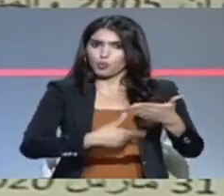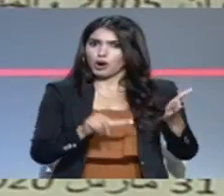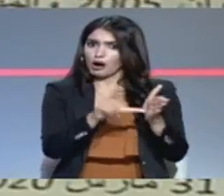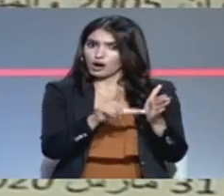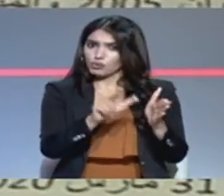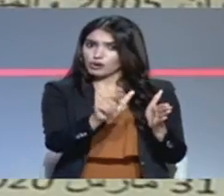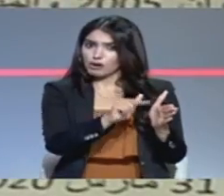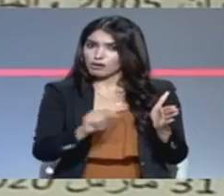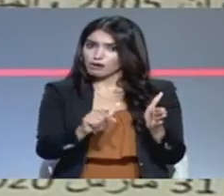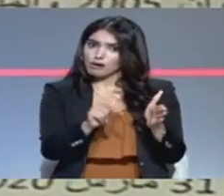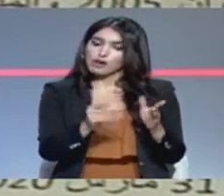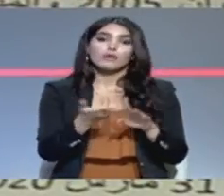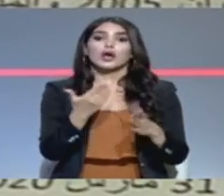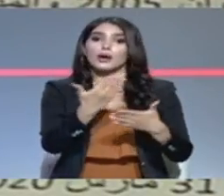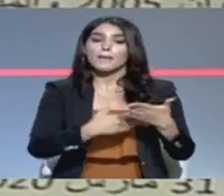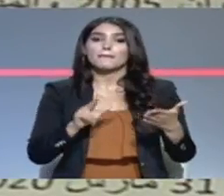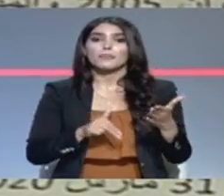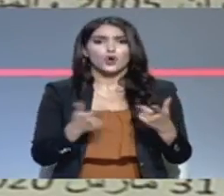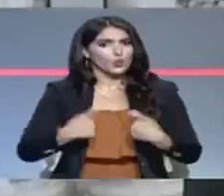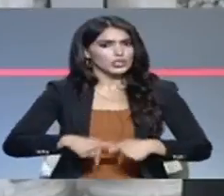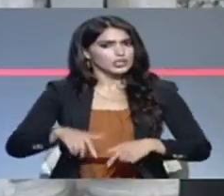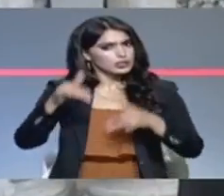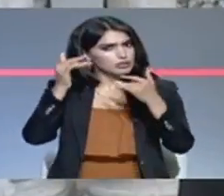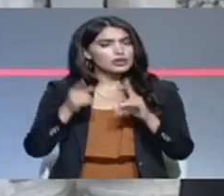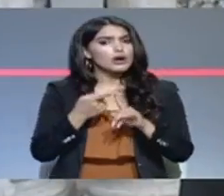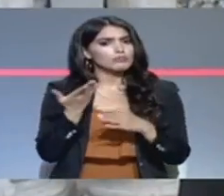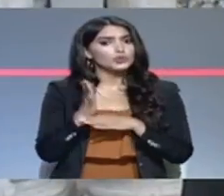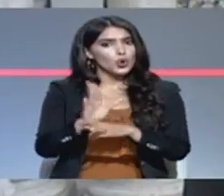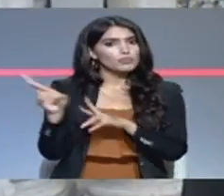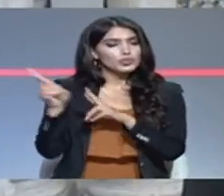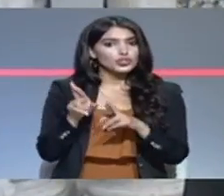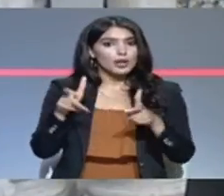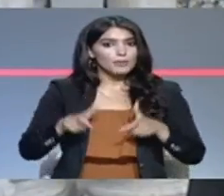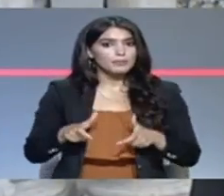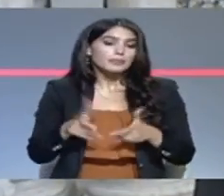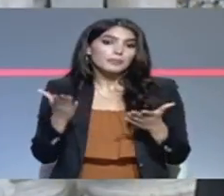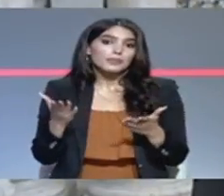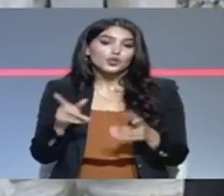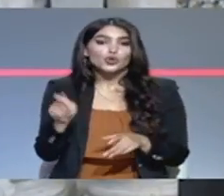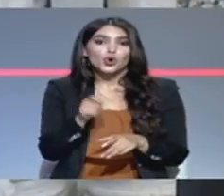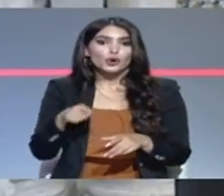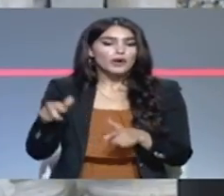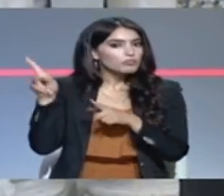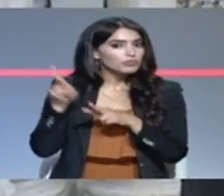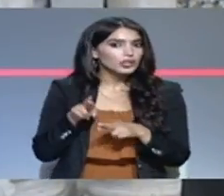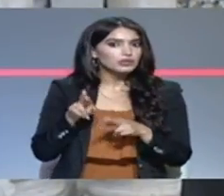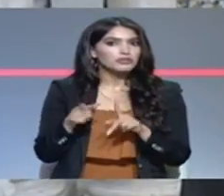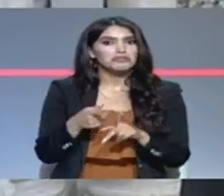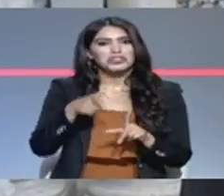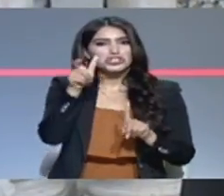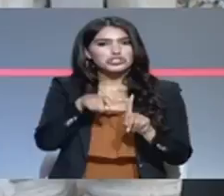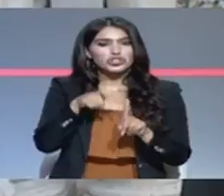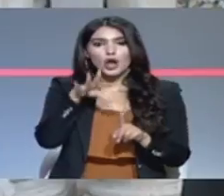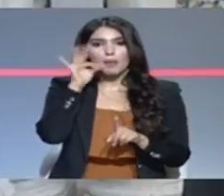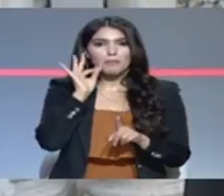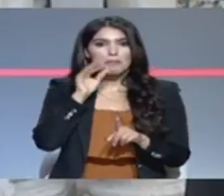بها من الآن بترخيص من السيد الوزير بالتزام باسترجاع. احنا تعرفوا اللي هو المفروض كان يسترجع في شهر